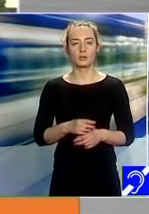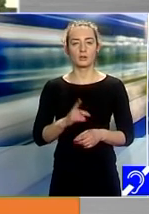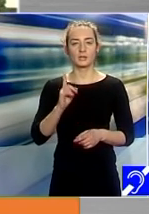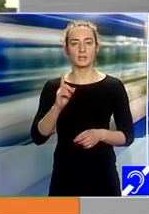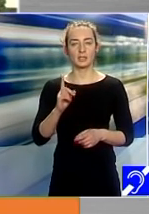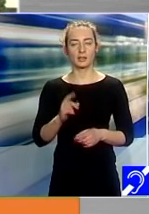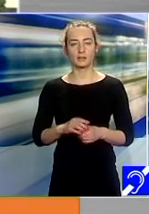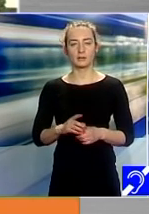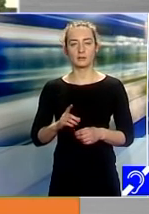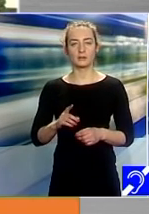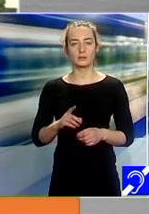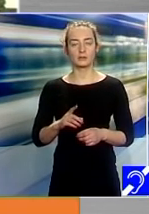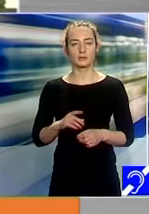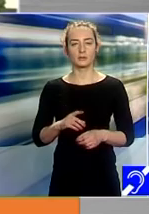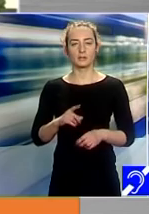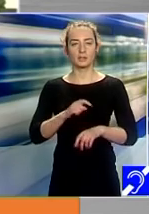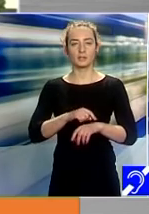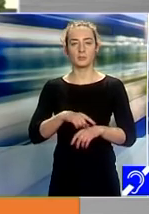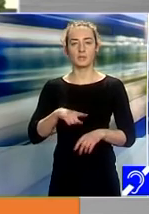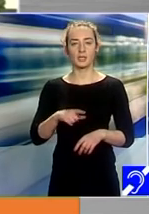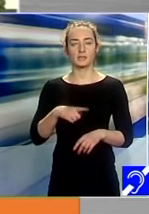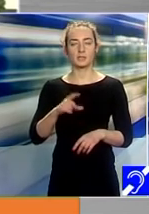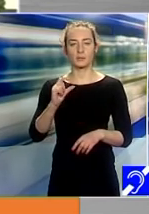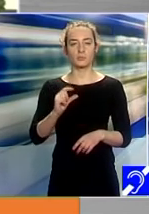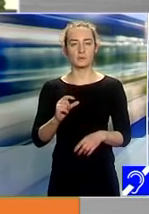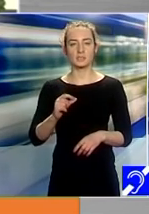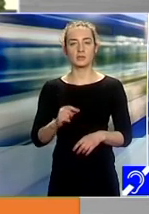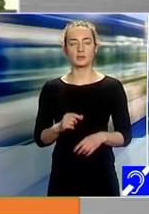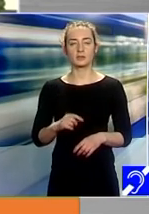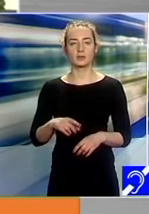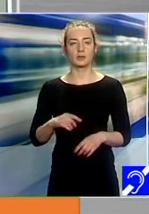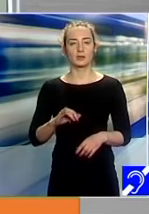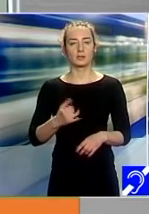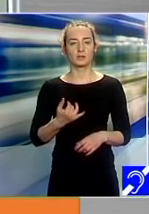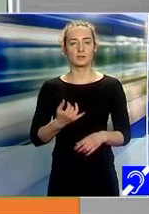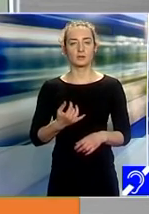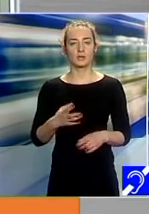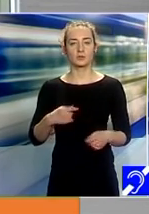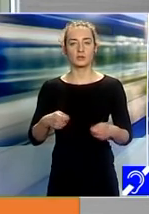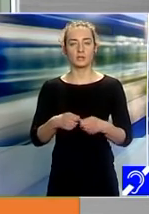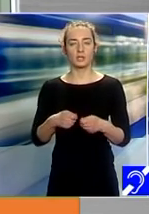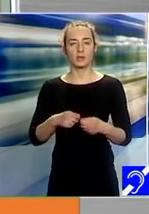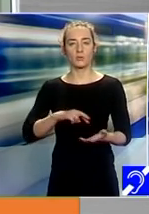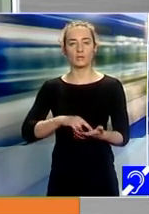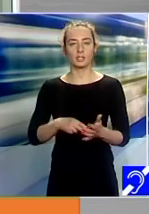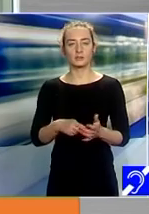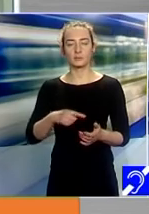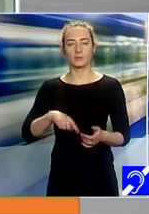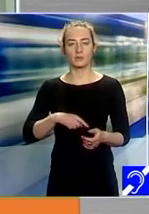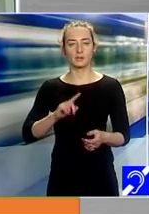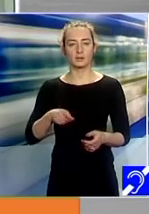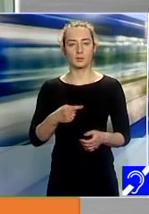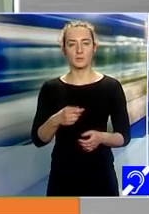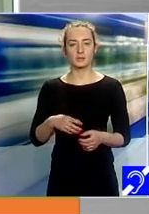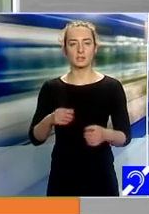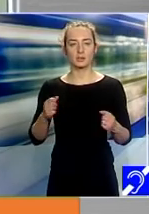Dar timpul este, bineînțeles, limitat și ne organizăm la Societatea Română de Cancer. Bun. Deci trebuie să